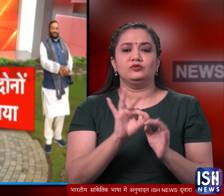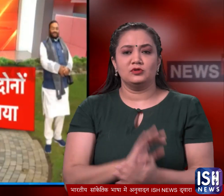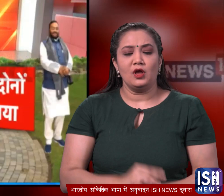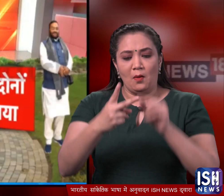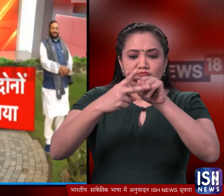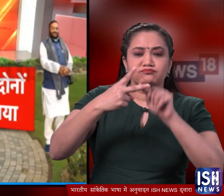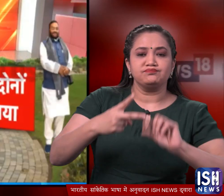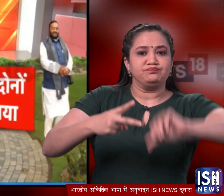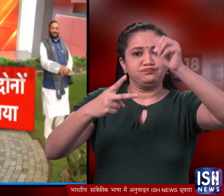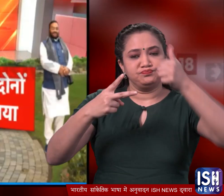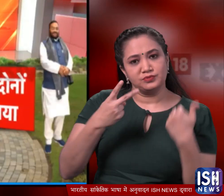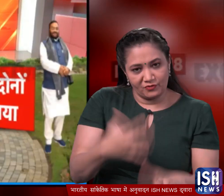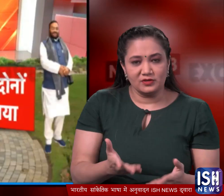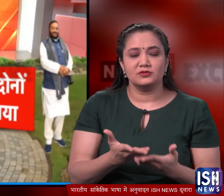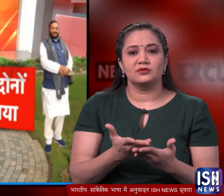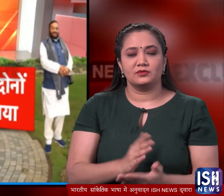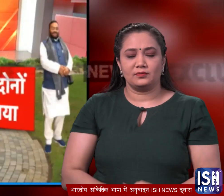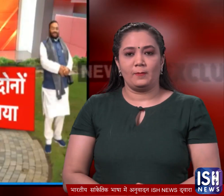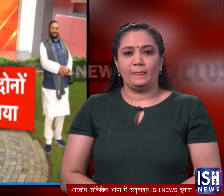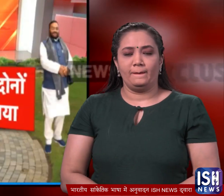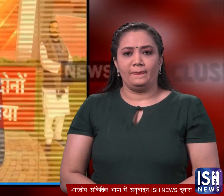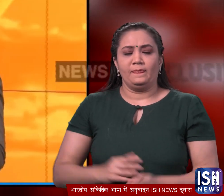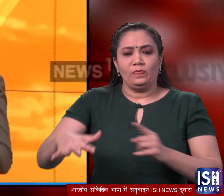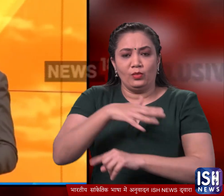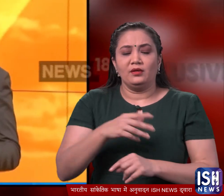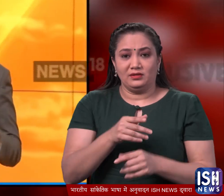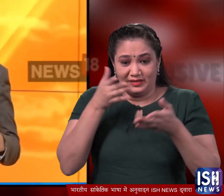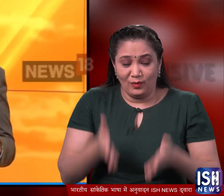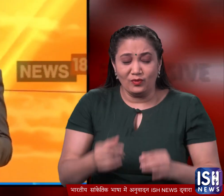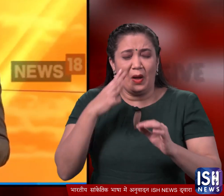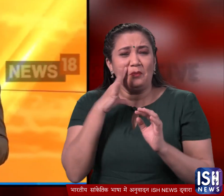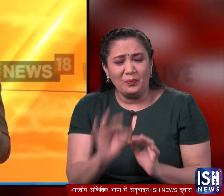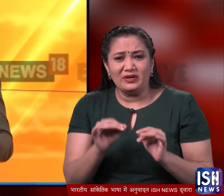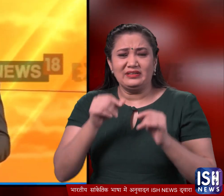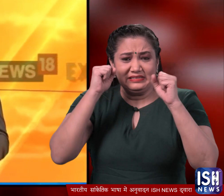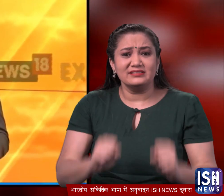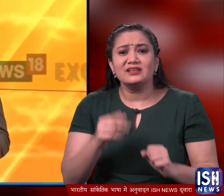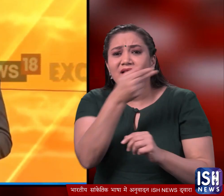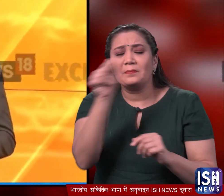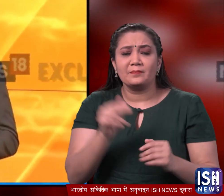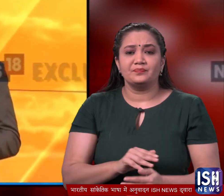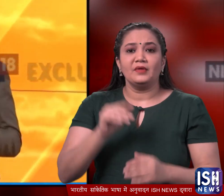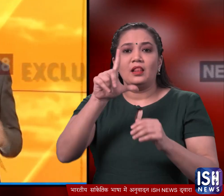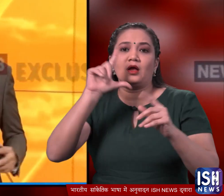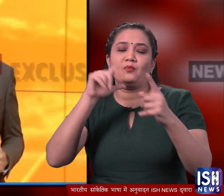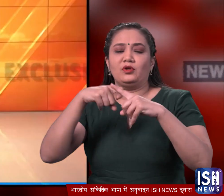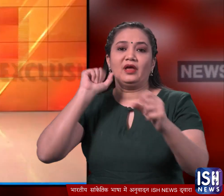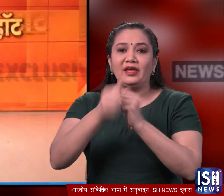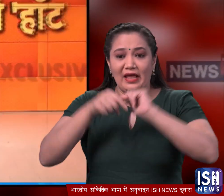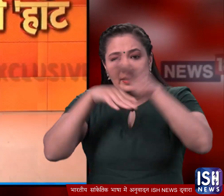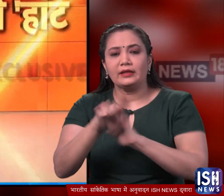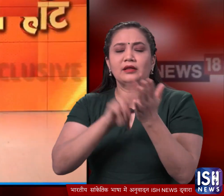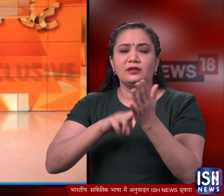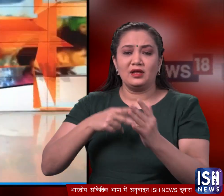खेला, जिन्होंने दोनों बार उत्कृष्ट मौर्य को हराया था। इस चरण की जिस सीट की सबसे ज्यादा चर्चा है वो लखीमपुर खीरी